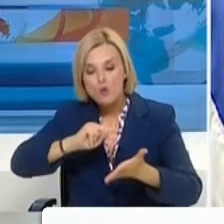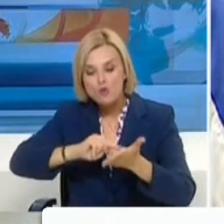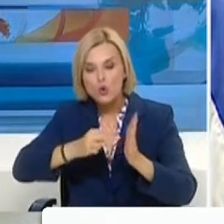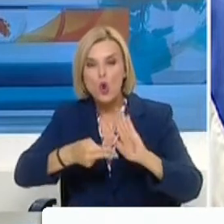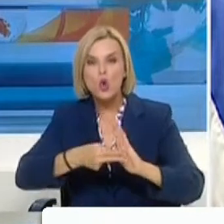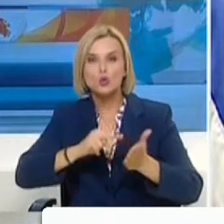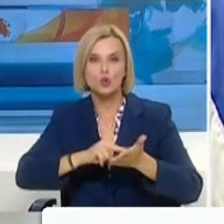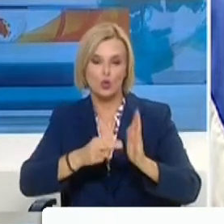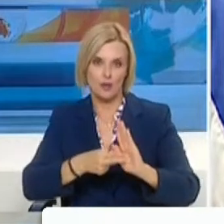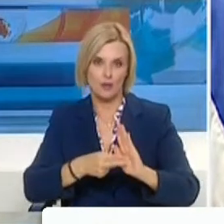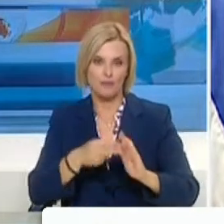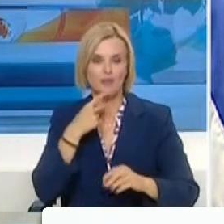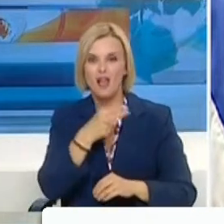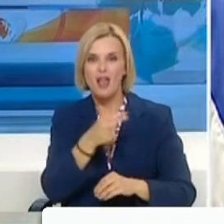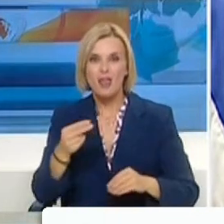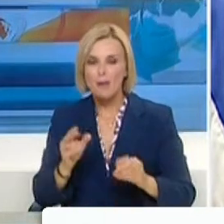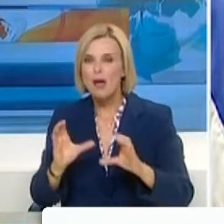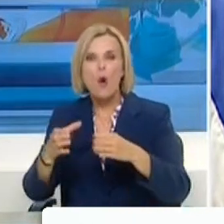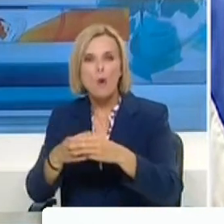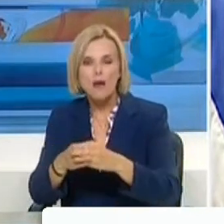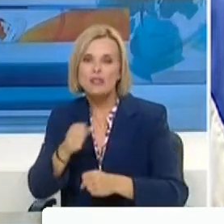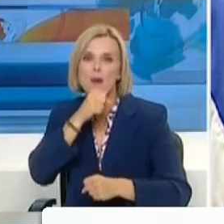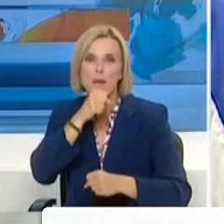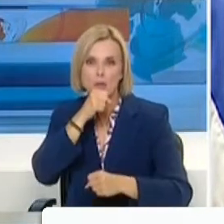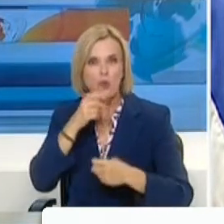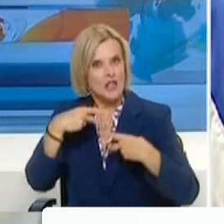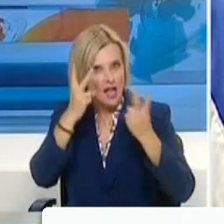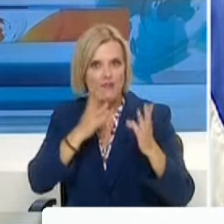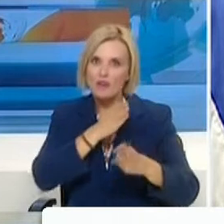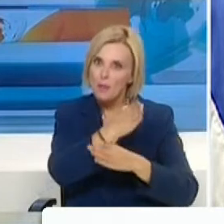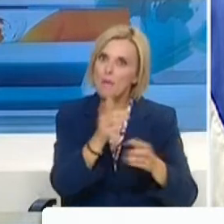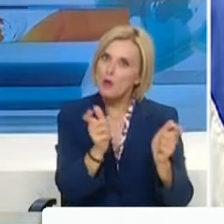Όσον αφορά το θέμα των ευπαθών ομάδων, για να αυτές επιτρέπεται να κάνουν εσωτερικό τουρισμό,